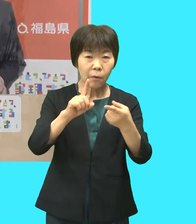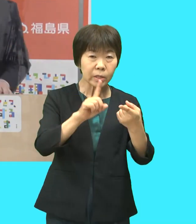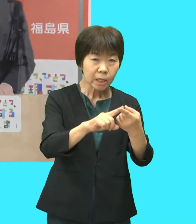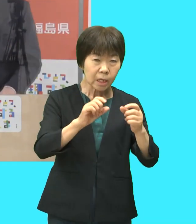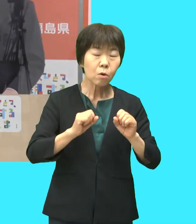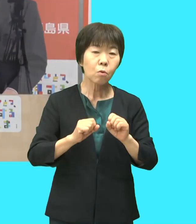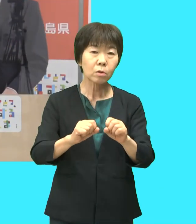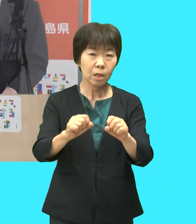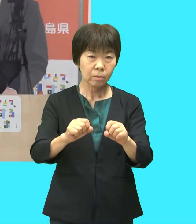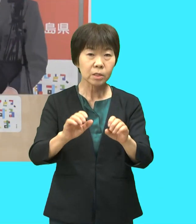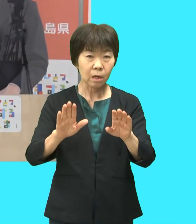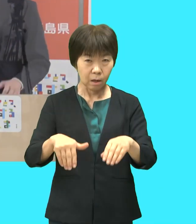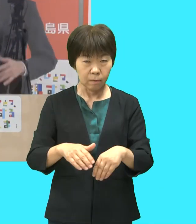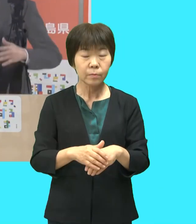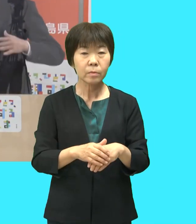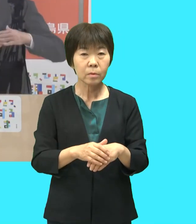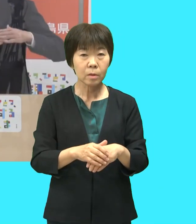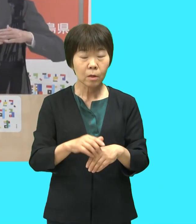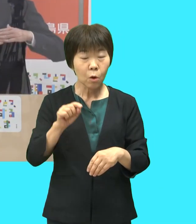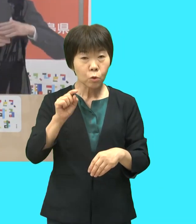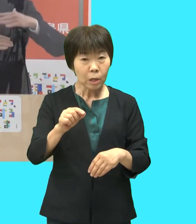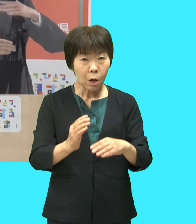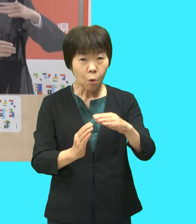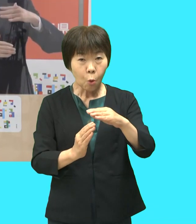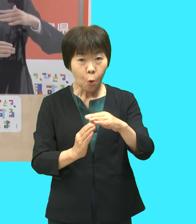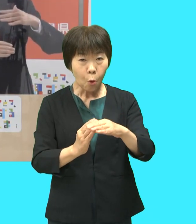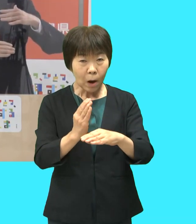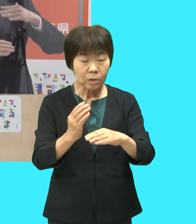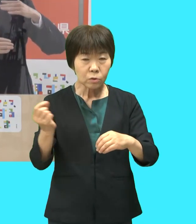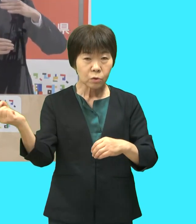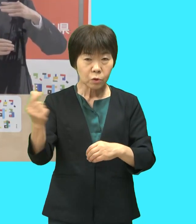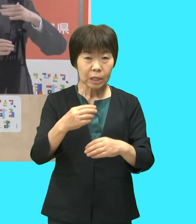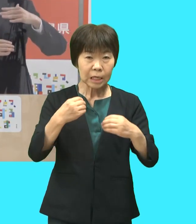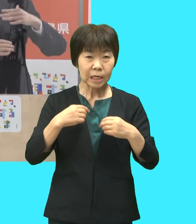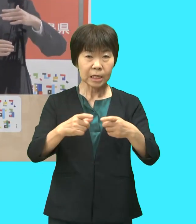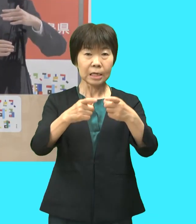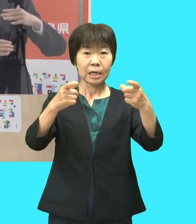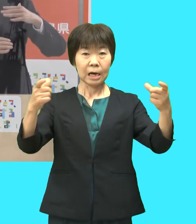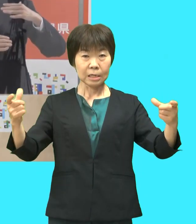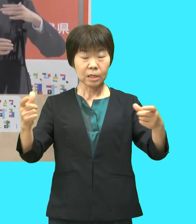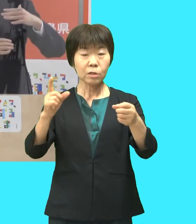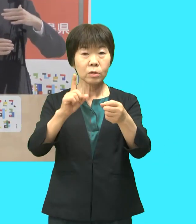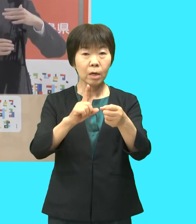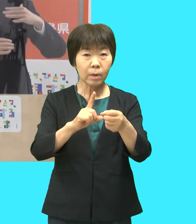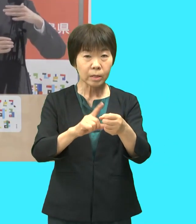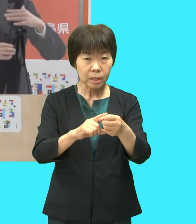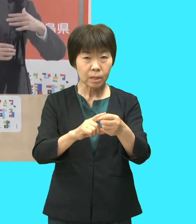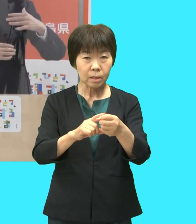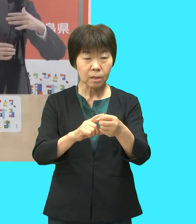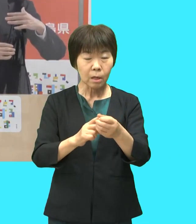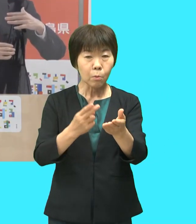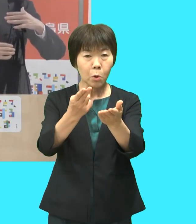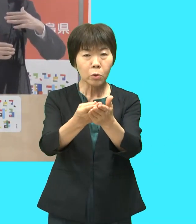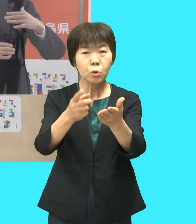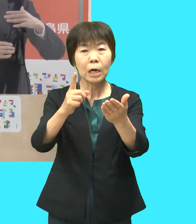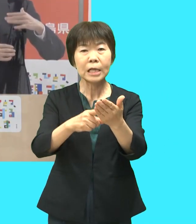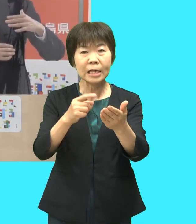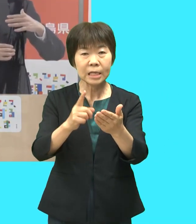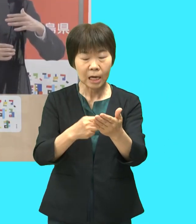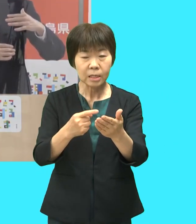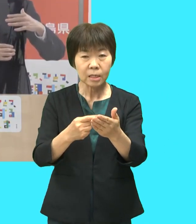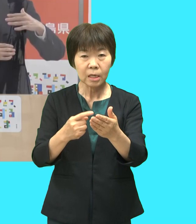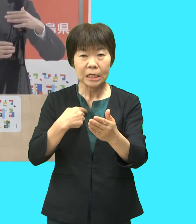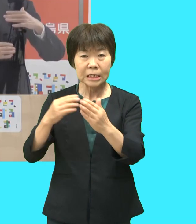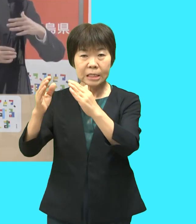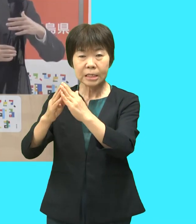ますが、それを上回る急激な感染拡大があることによって病床が逼迫をする、自